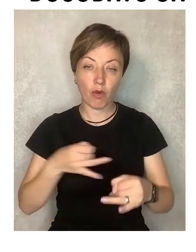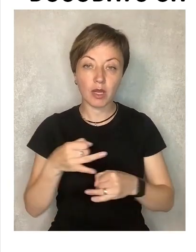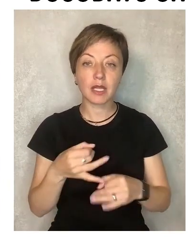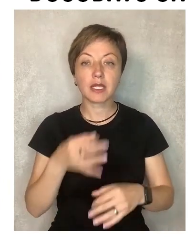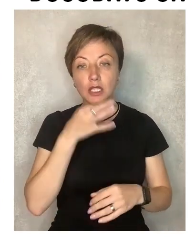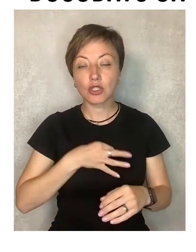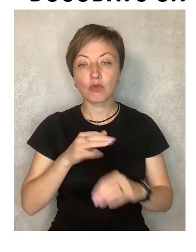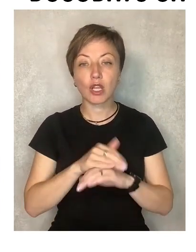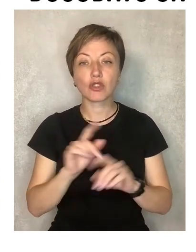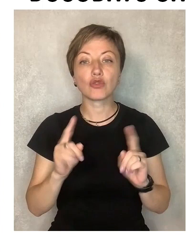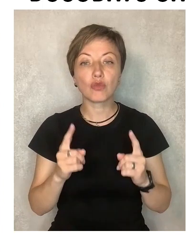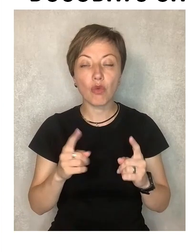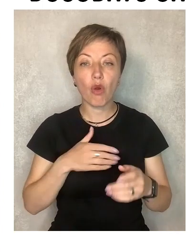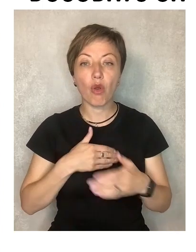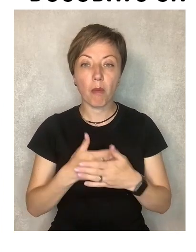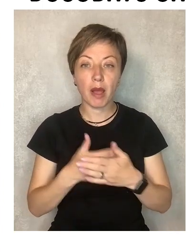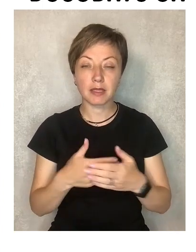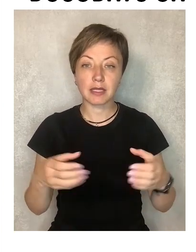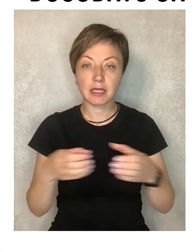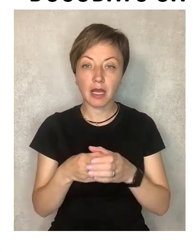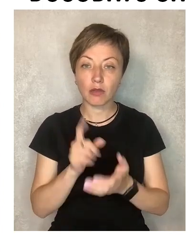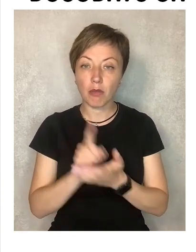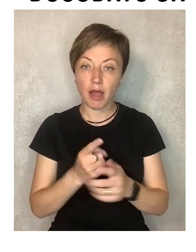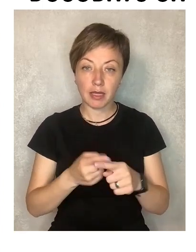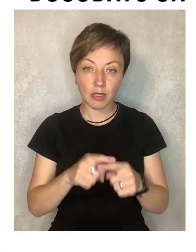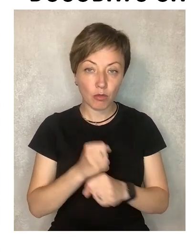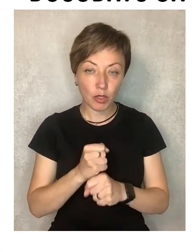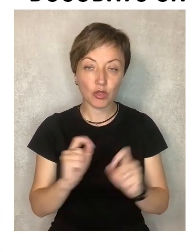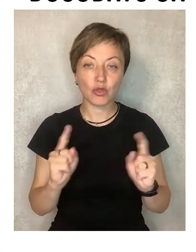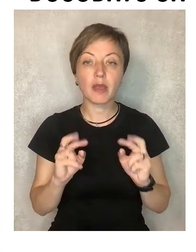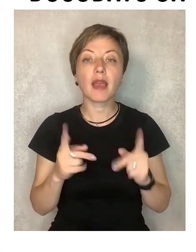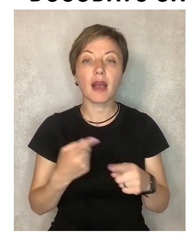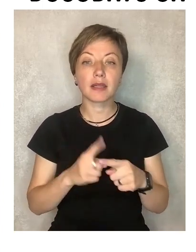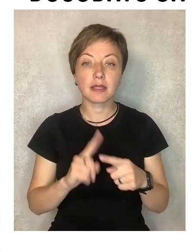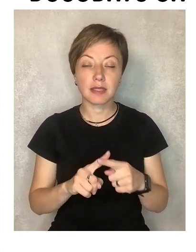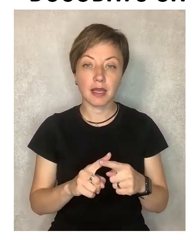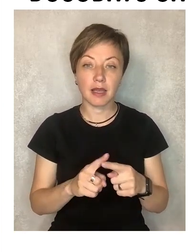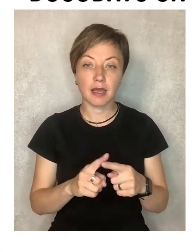чому громадський сектор має це робити і чому, як їх до цього мотивувати?